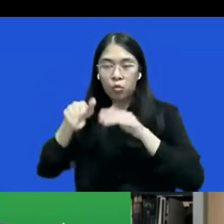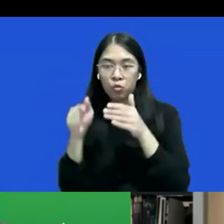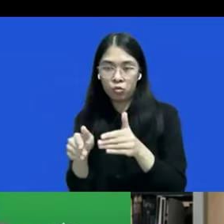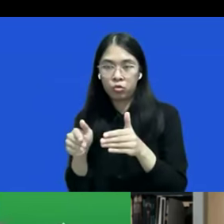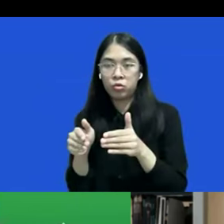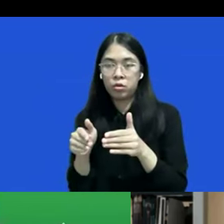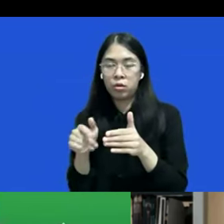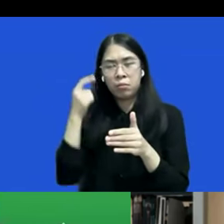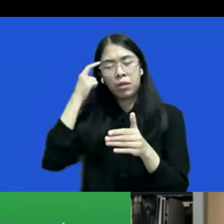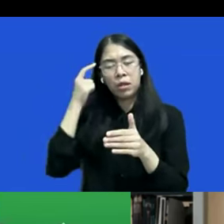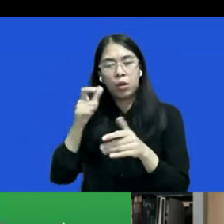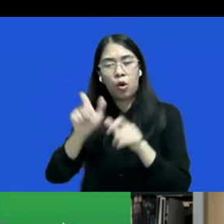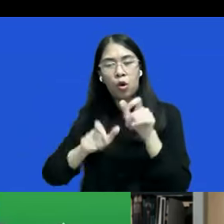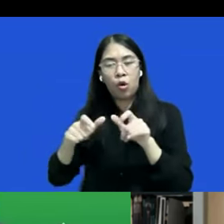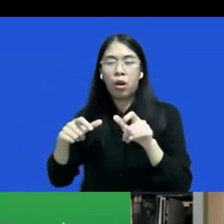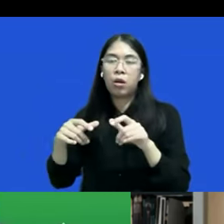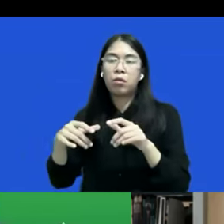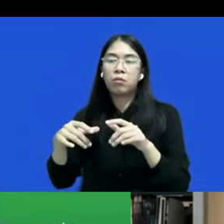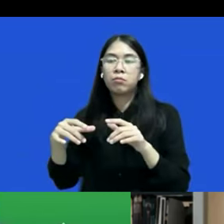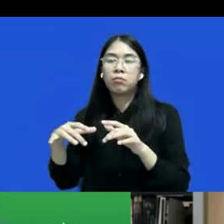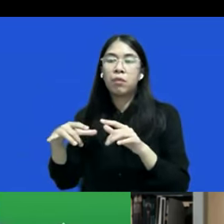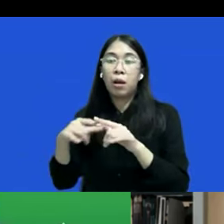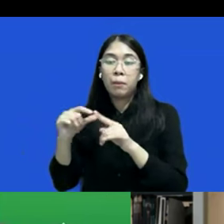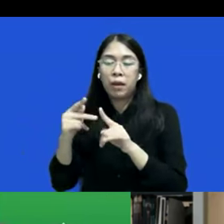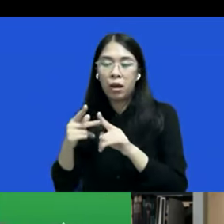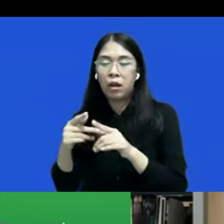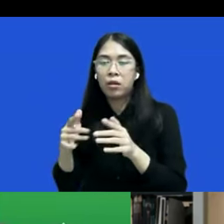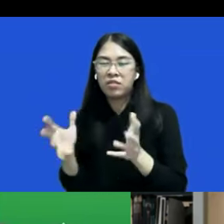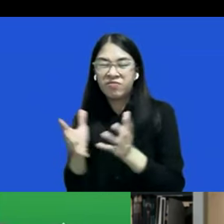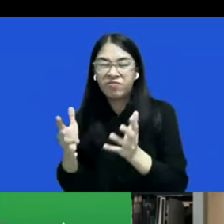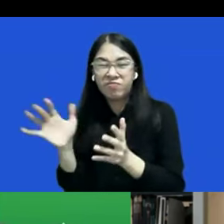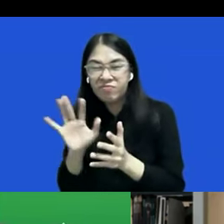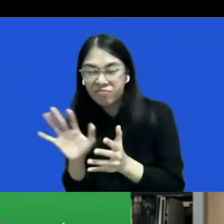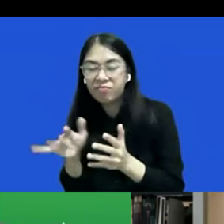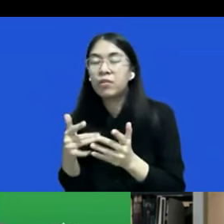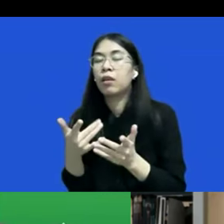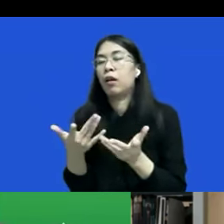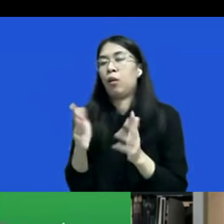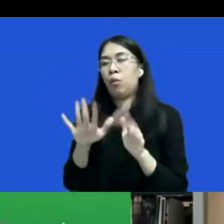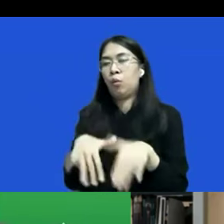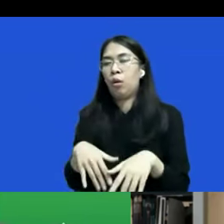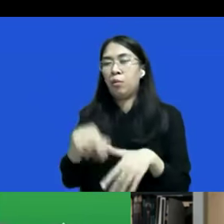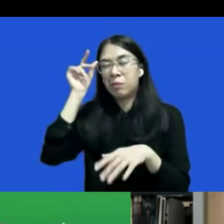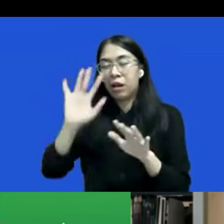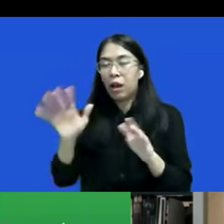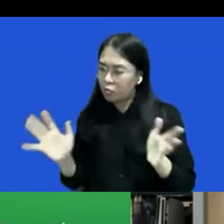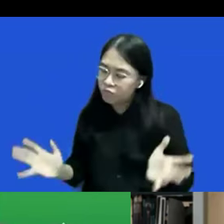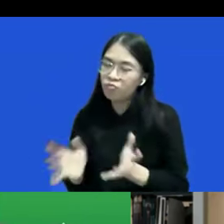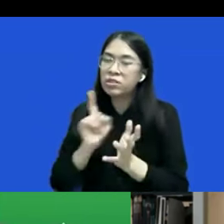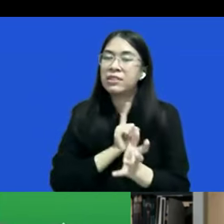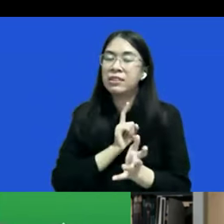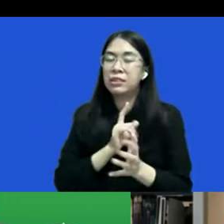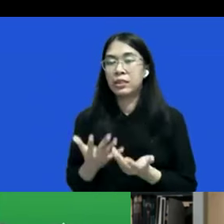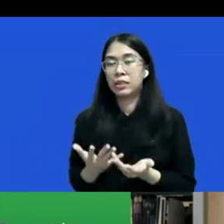ini penegak hukum didorong-dorong kagak maju-maju, ya udah daripada ribet, gue dorong aja sendiri.